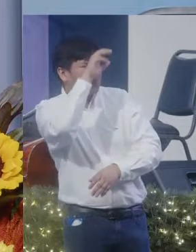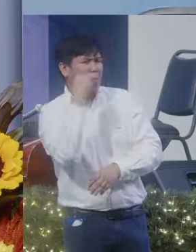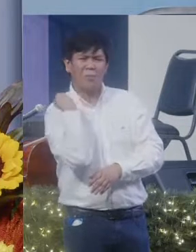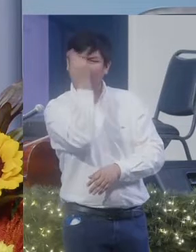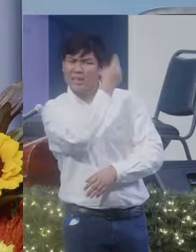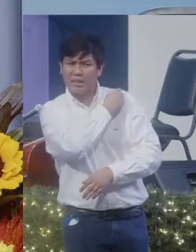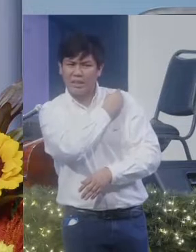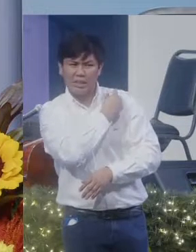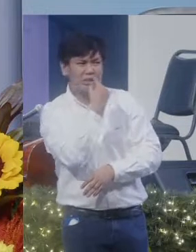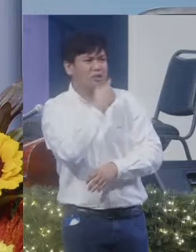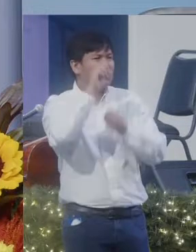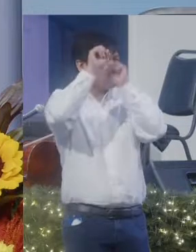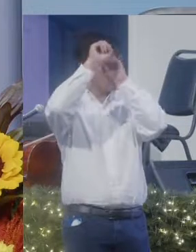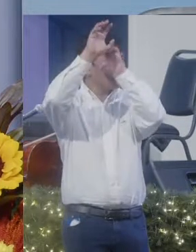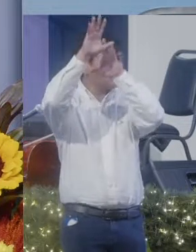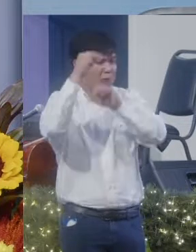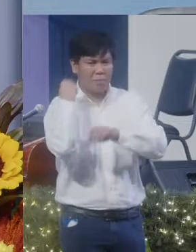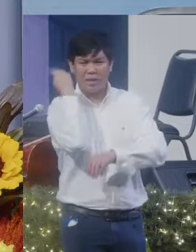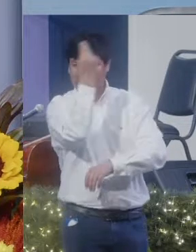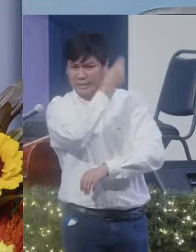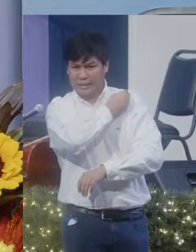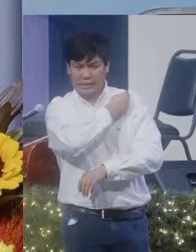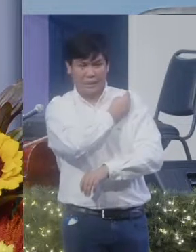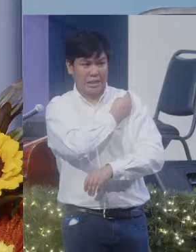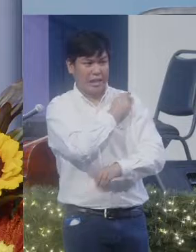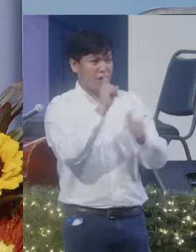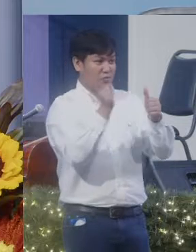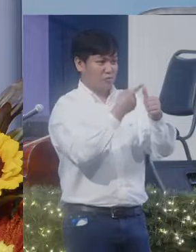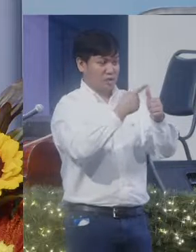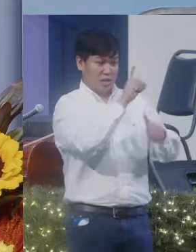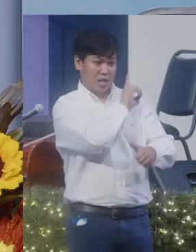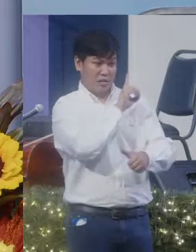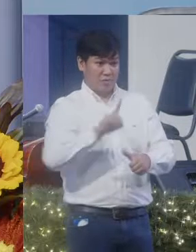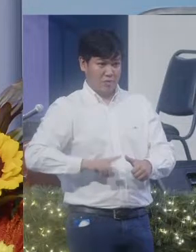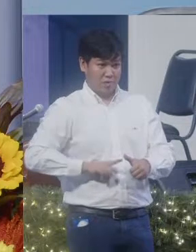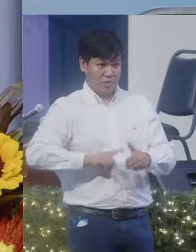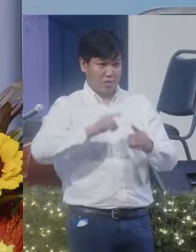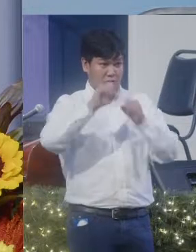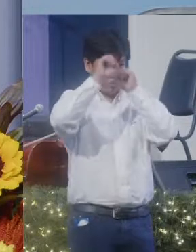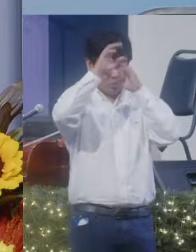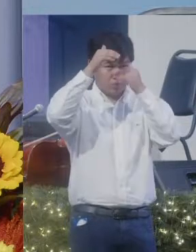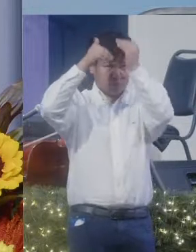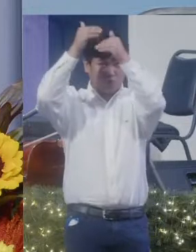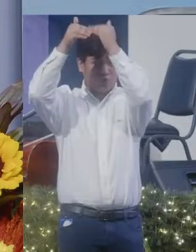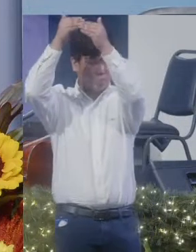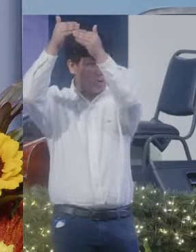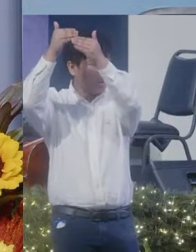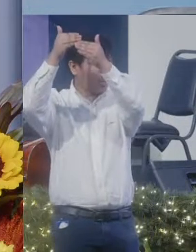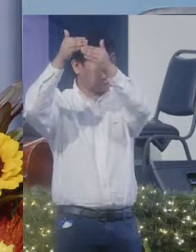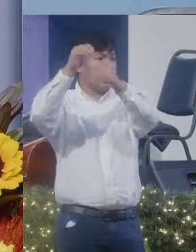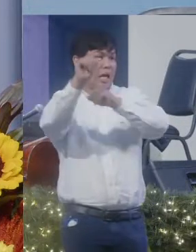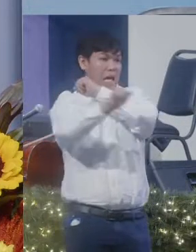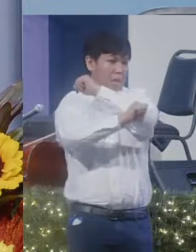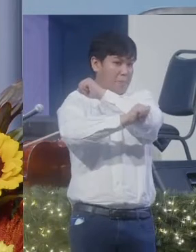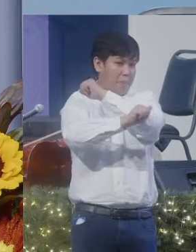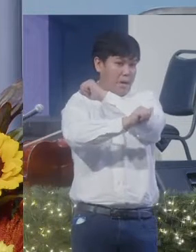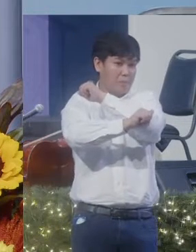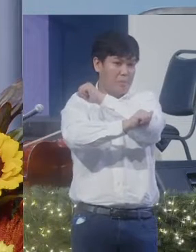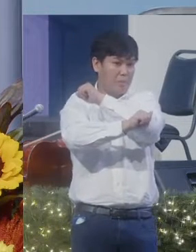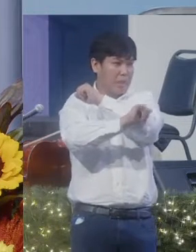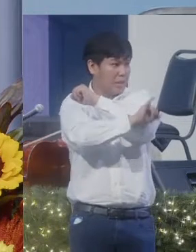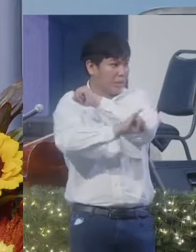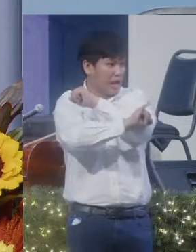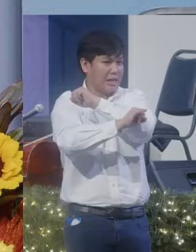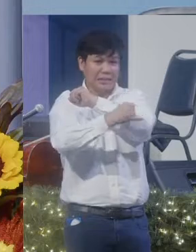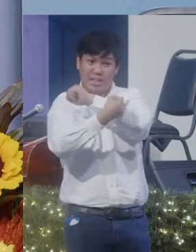At makikita po natin sa verse 31 na siya ay the son of Nathan,